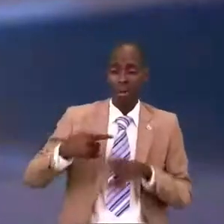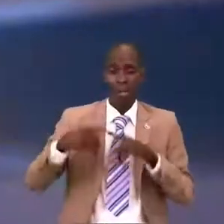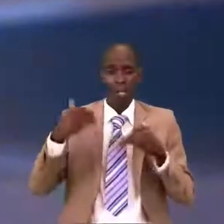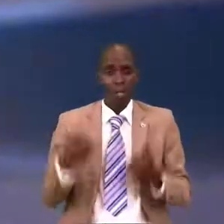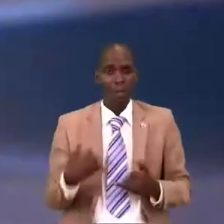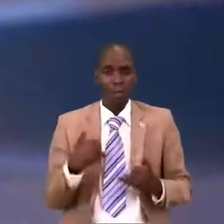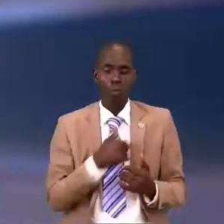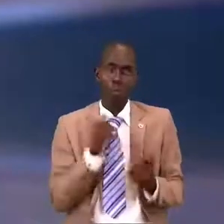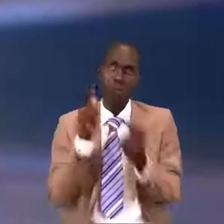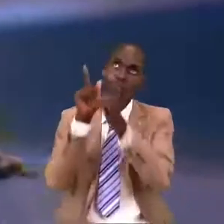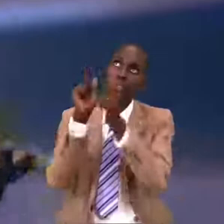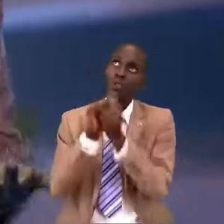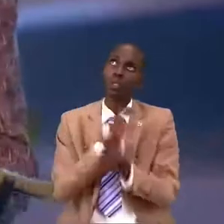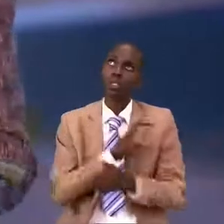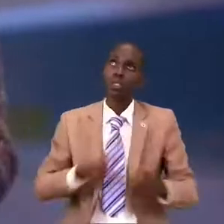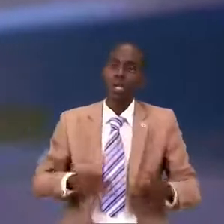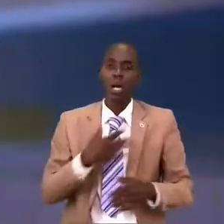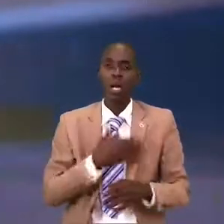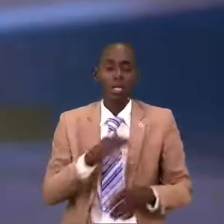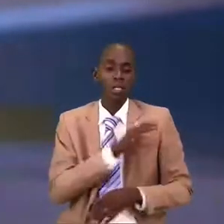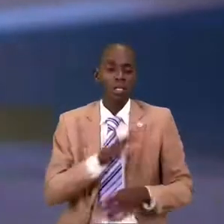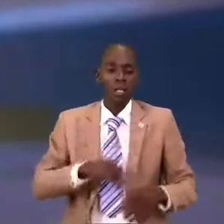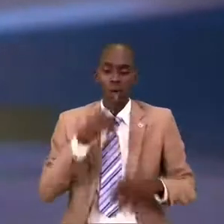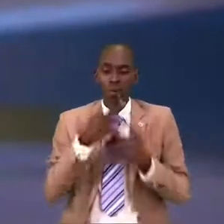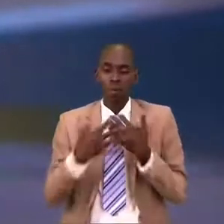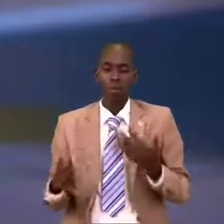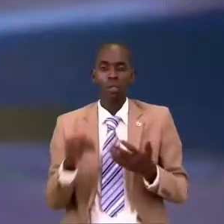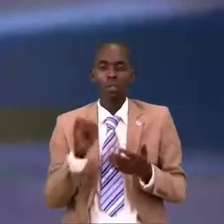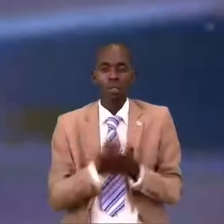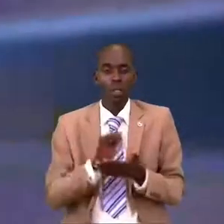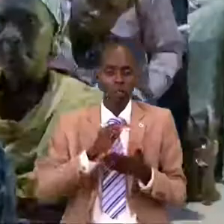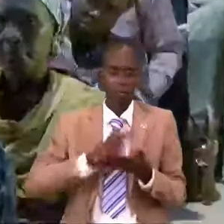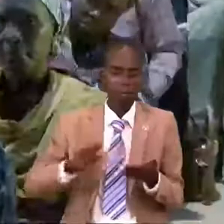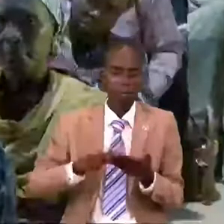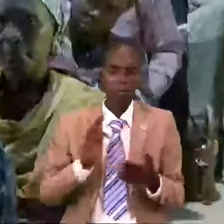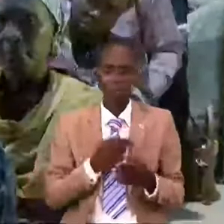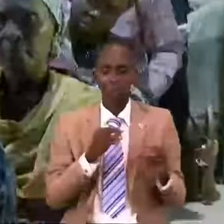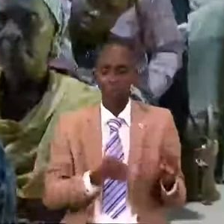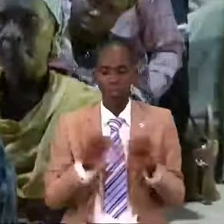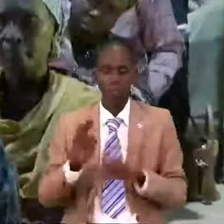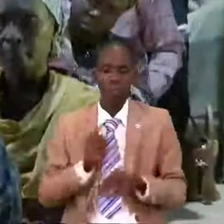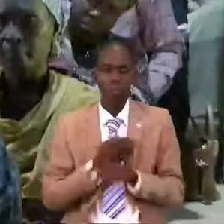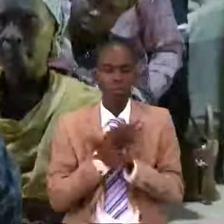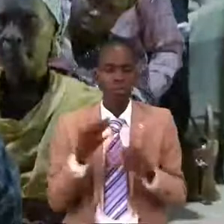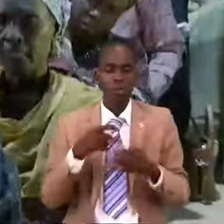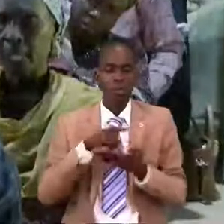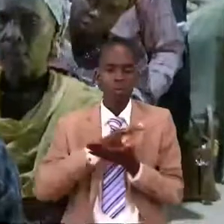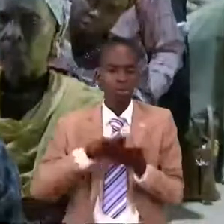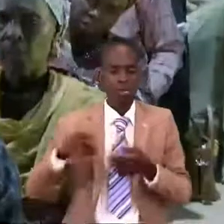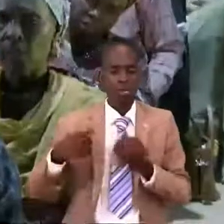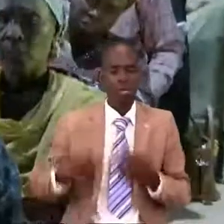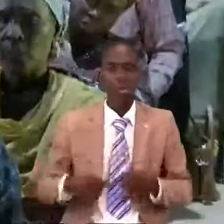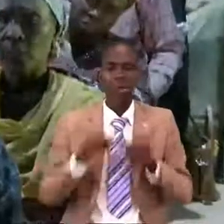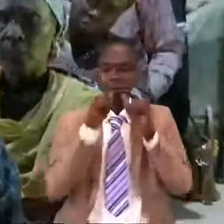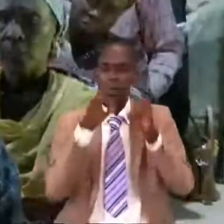affranchit et purifie le cœur. Heureux ceux qui ont le cœur pur, car ils verront Dieu. Je